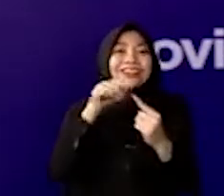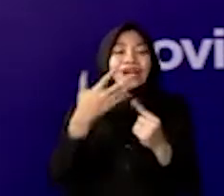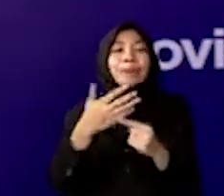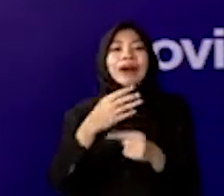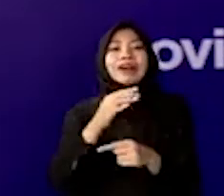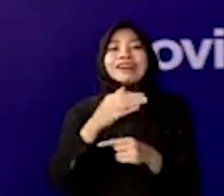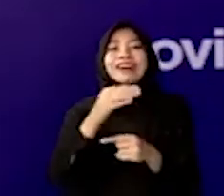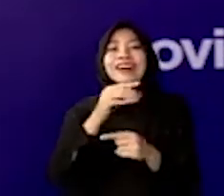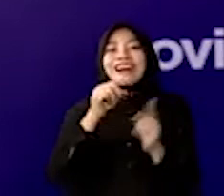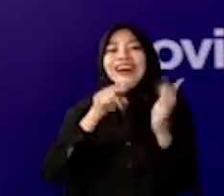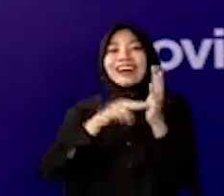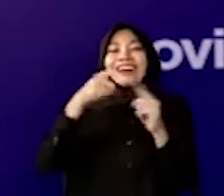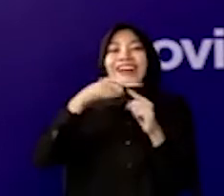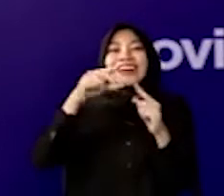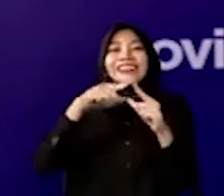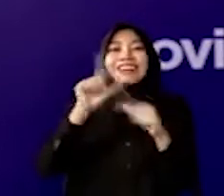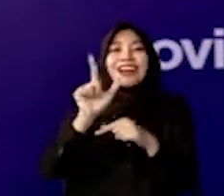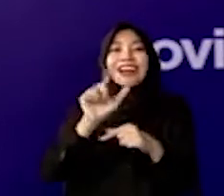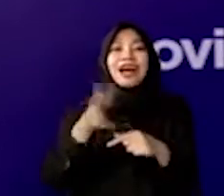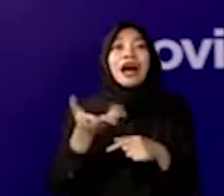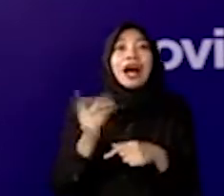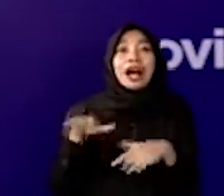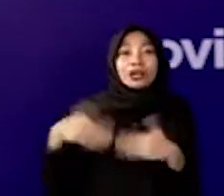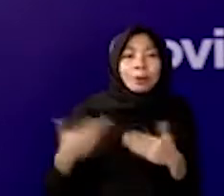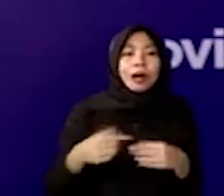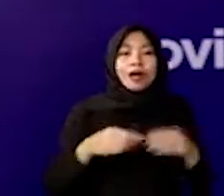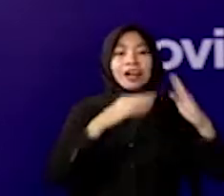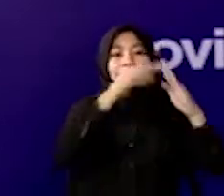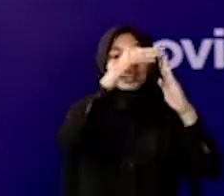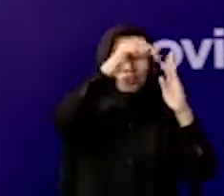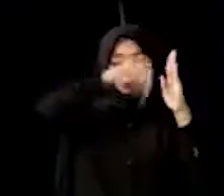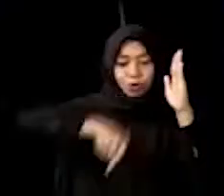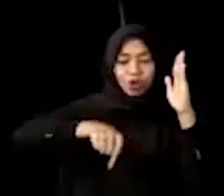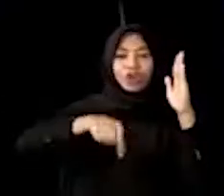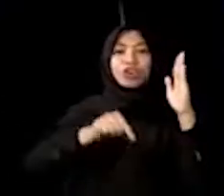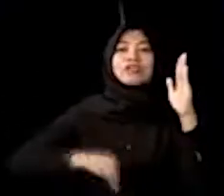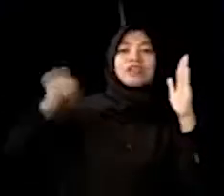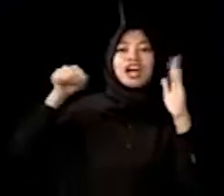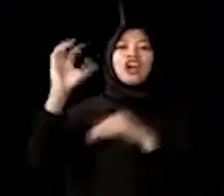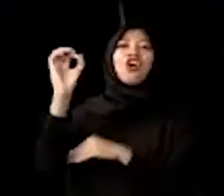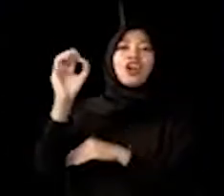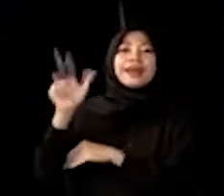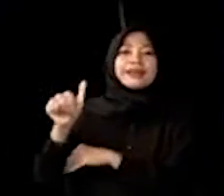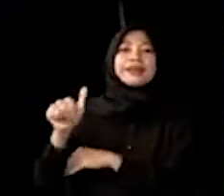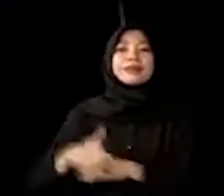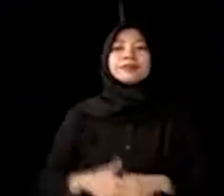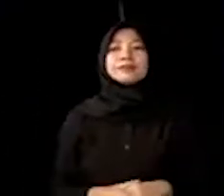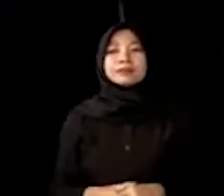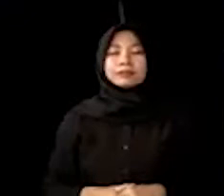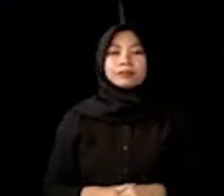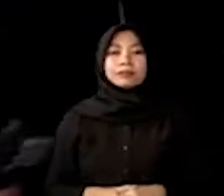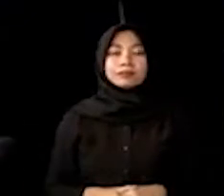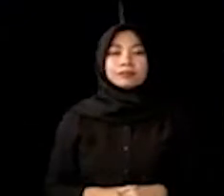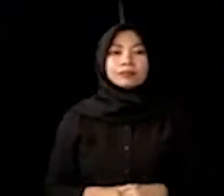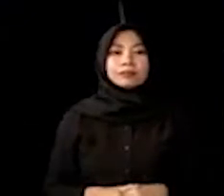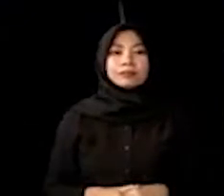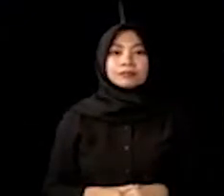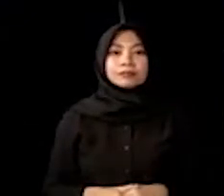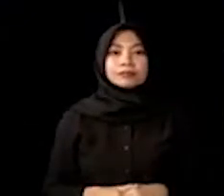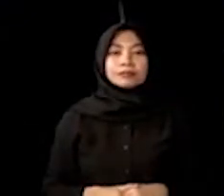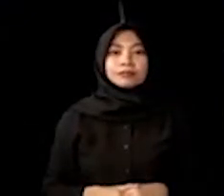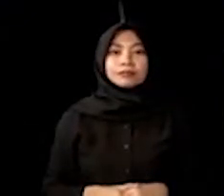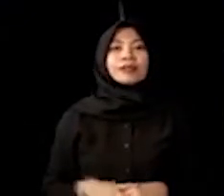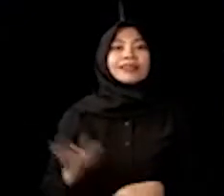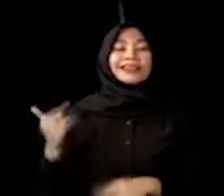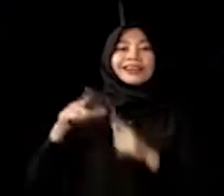reset Iya atau restart balik ke titik nol baik Saya ingin Pak ke Pak Gatot Edi Pak Gatot Edi tadi disampaikan